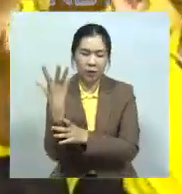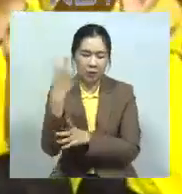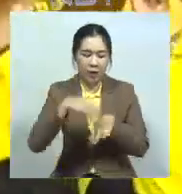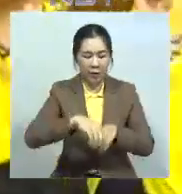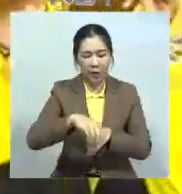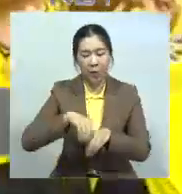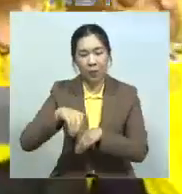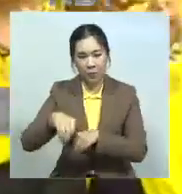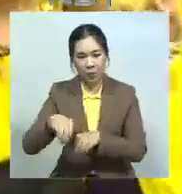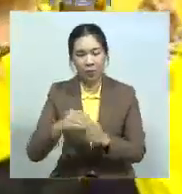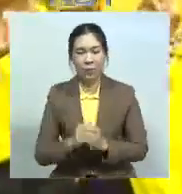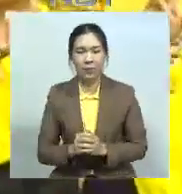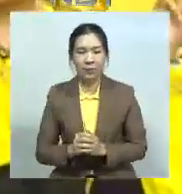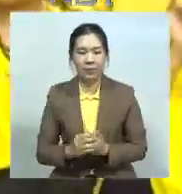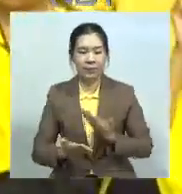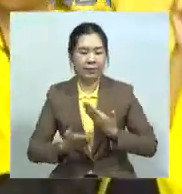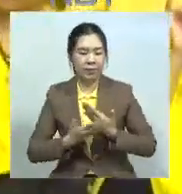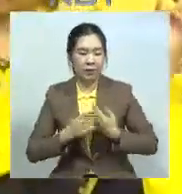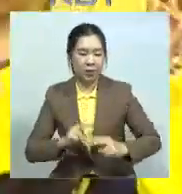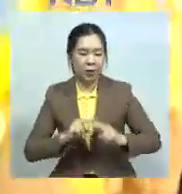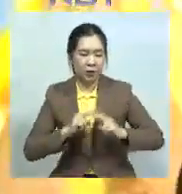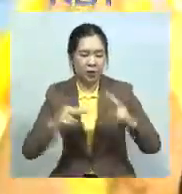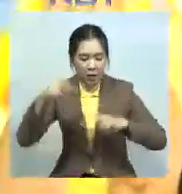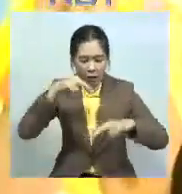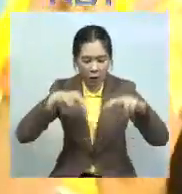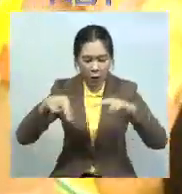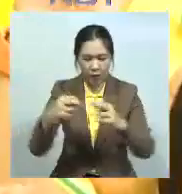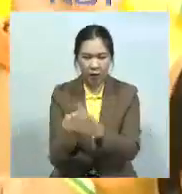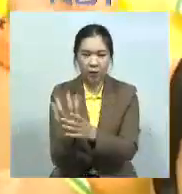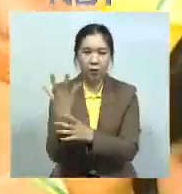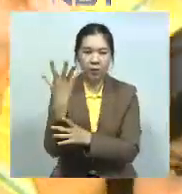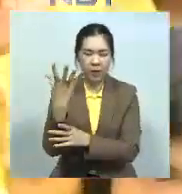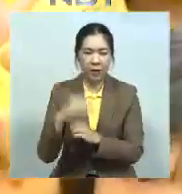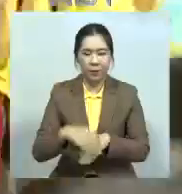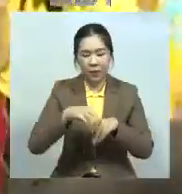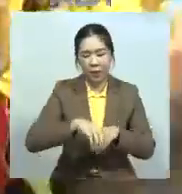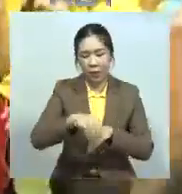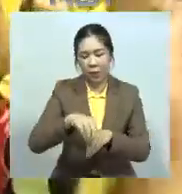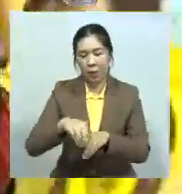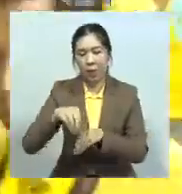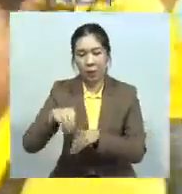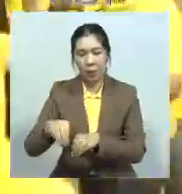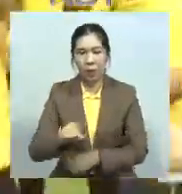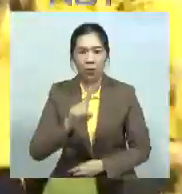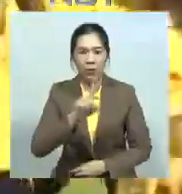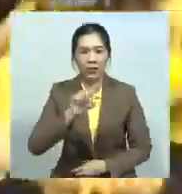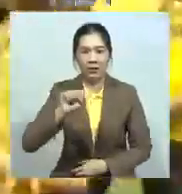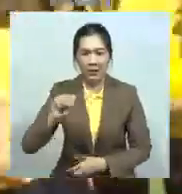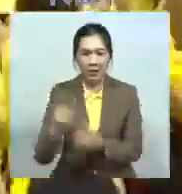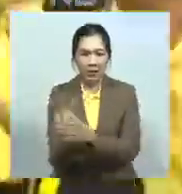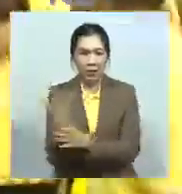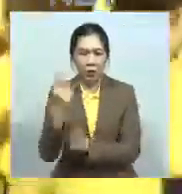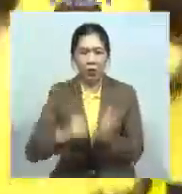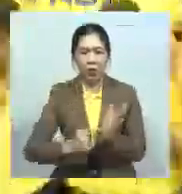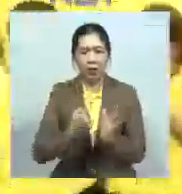ที่สีเขียวรวมทั้งสร้างความตระหนักในการดูแลรักษาต้นไม้ตั้งเป้าปลูกต้นไม้ในพื้นที่ให้ได้ 100,000 ต้นเ